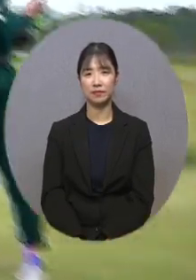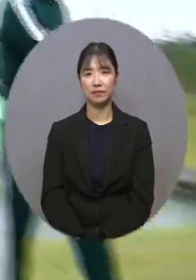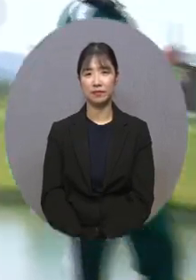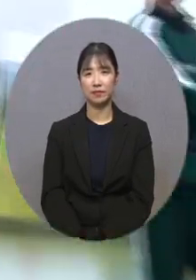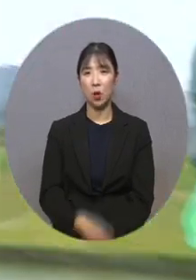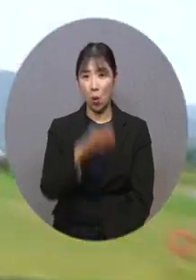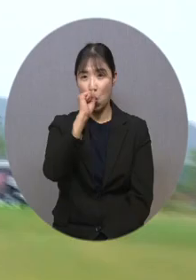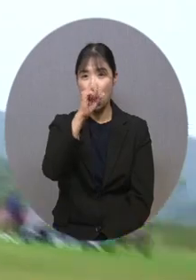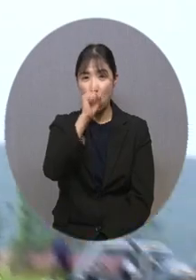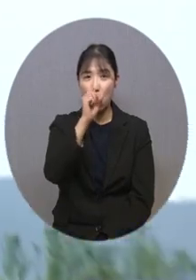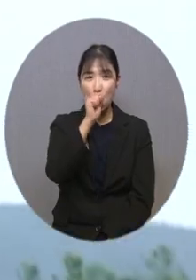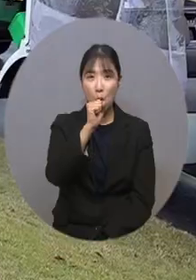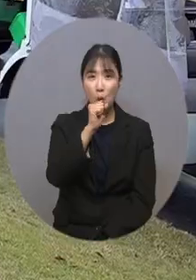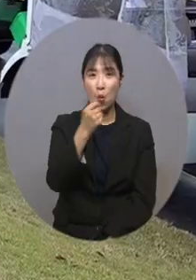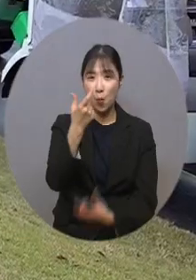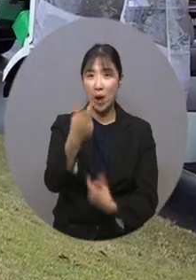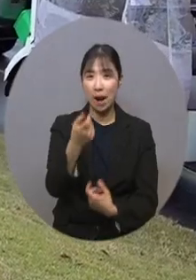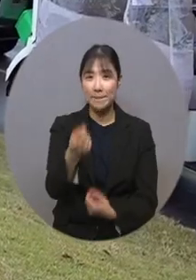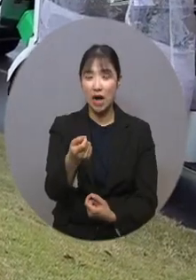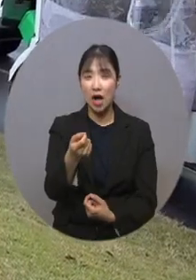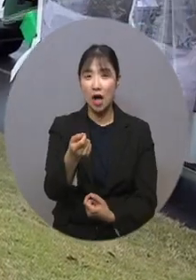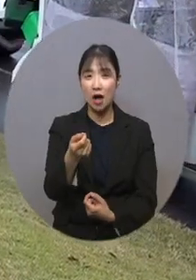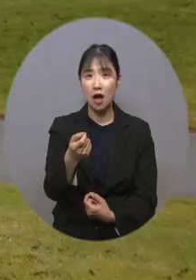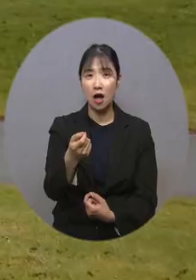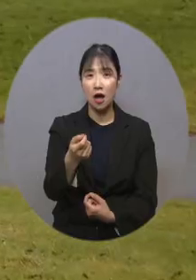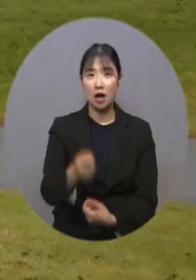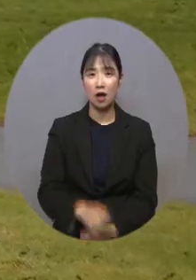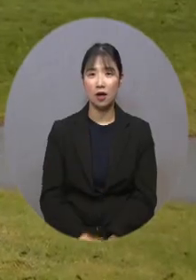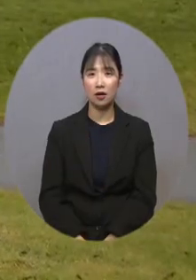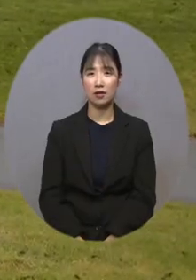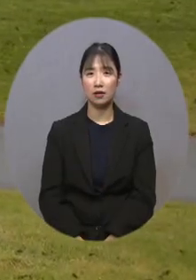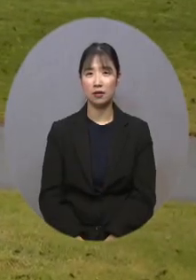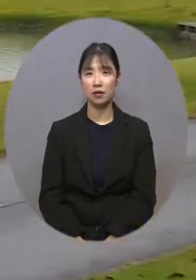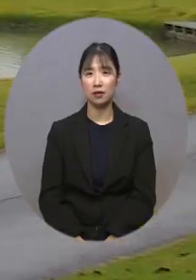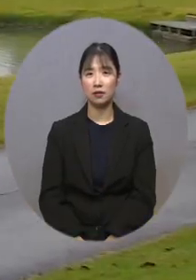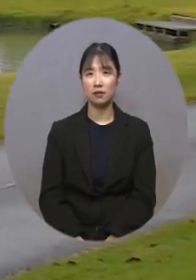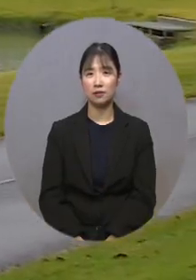좋아, 좋아. 딱 좋아. 잘했다. 우와!